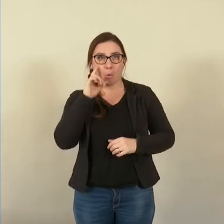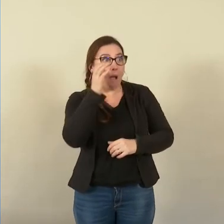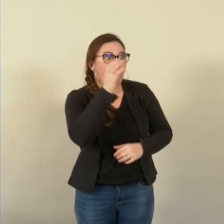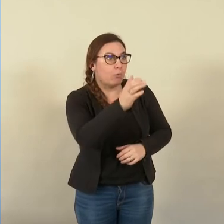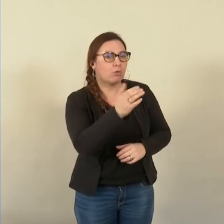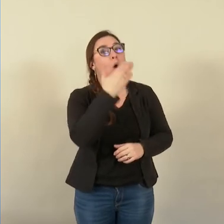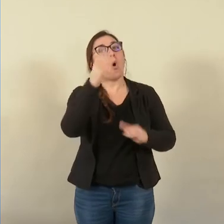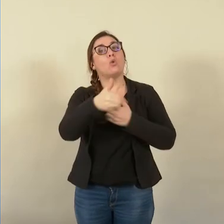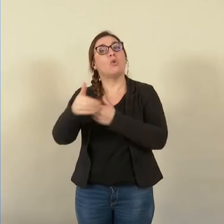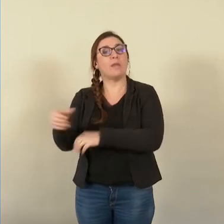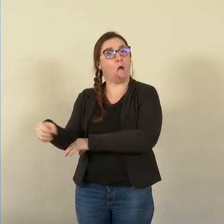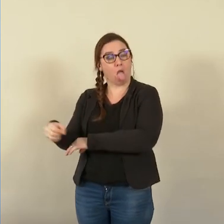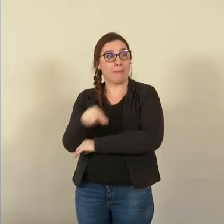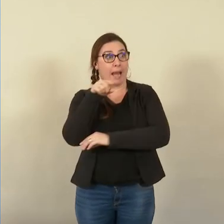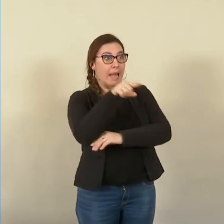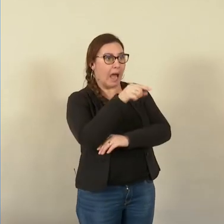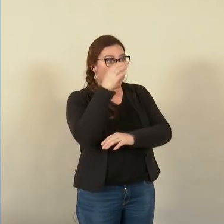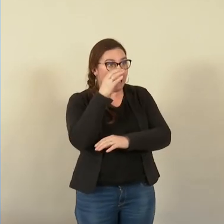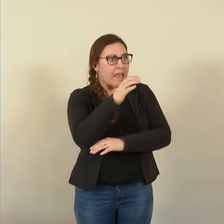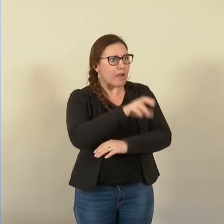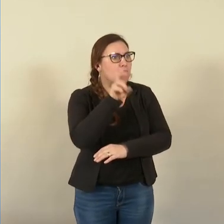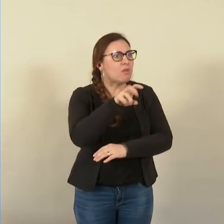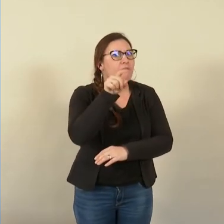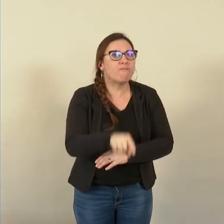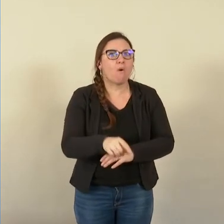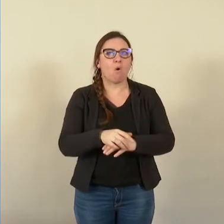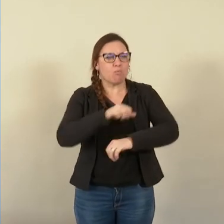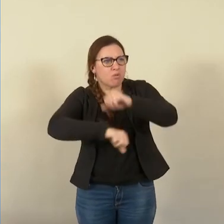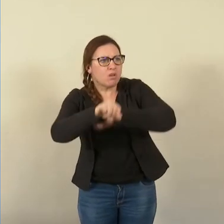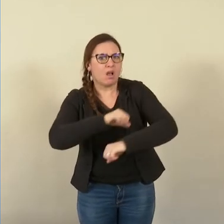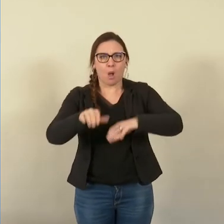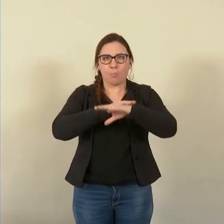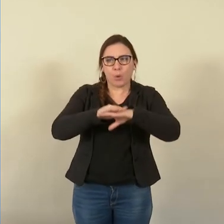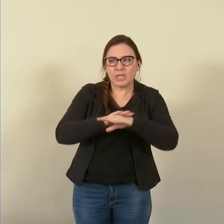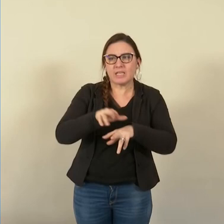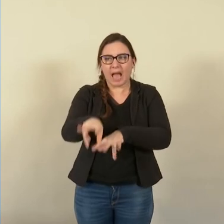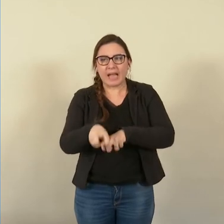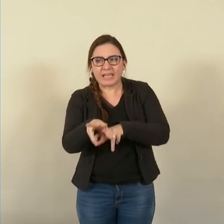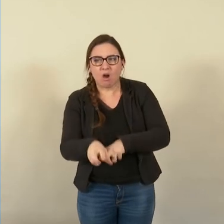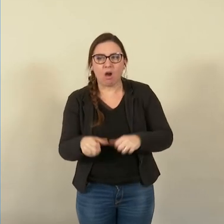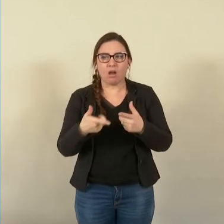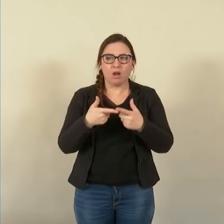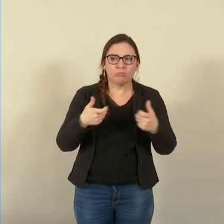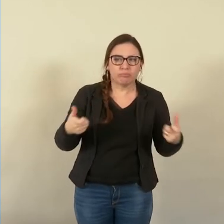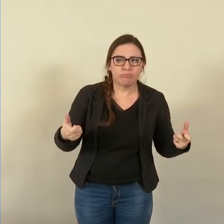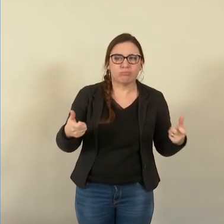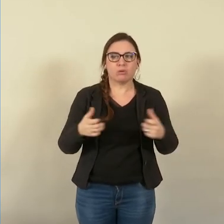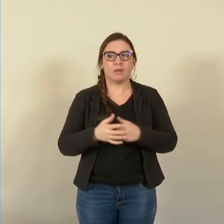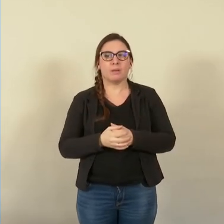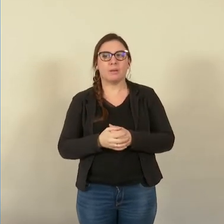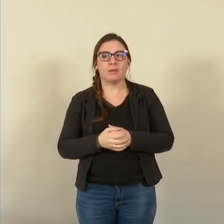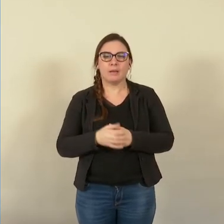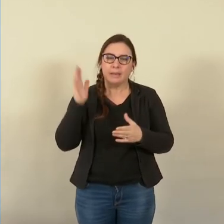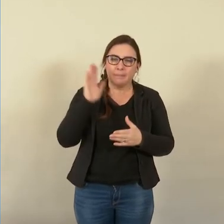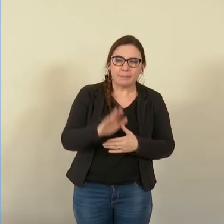dans les autres he tous les autres on s'en fout mais celui-là on aurait été obligé d'écouter les écologistes pour mettre en œuvre les politiques agricoles euh française et ben non le